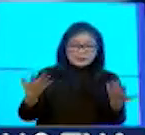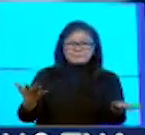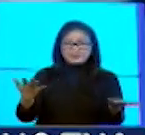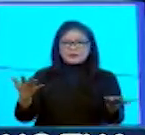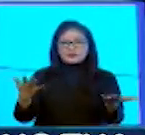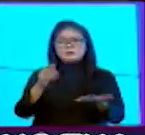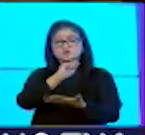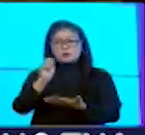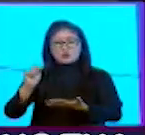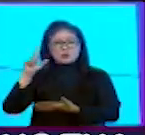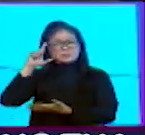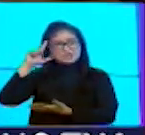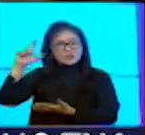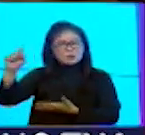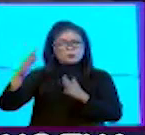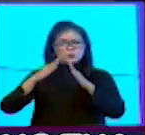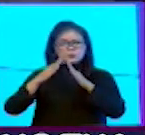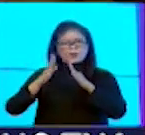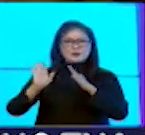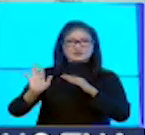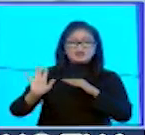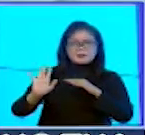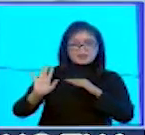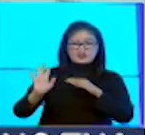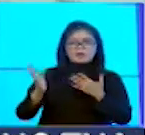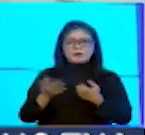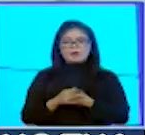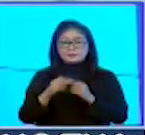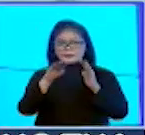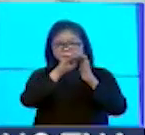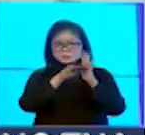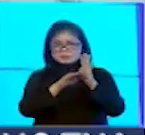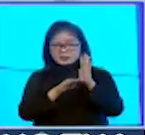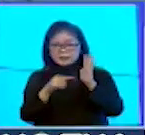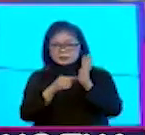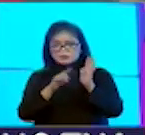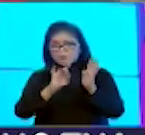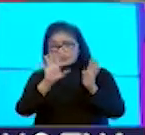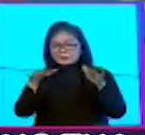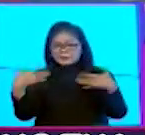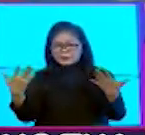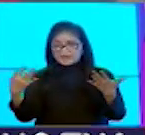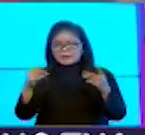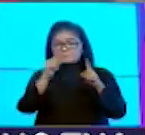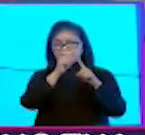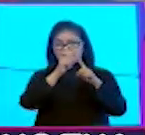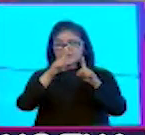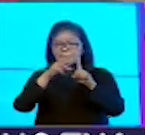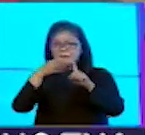dari tempat tinggal mereka. Kemudian kebijakan selanjutnya pada PPDB